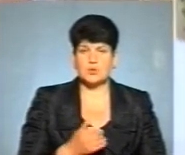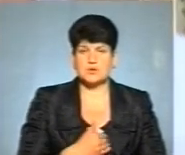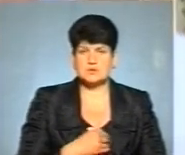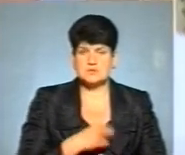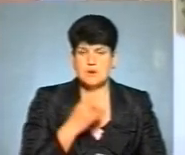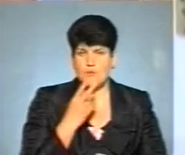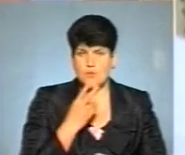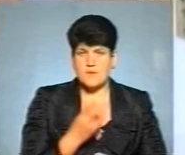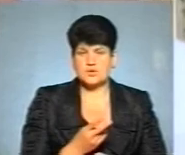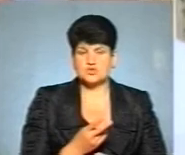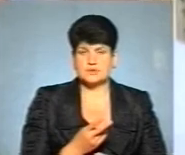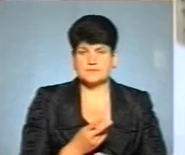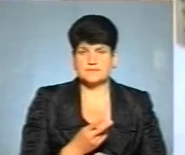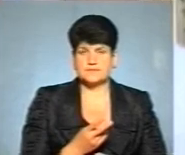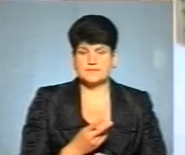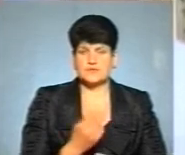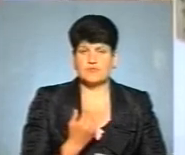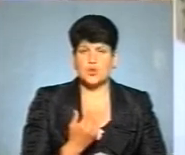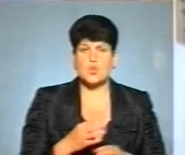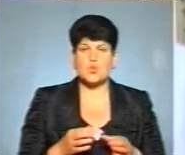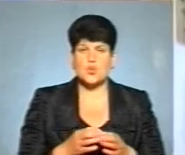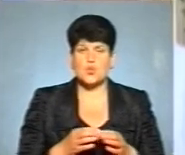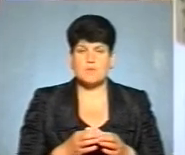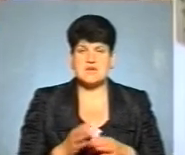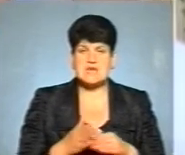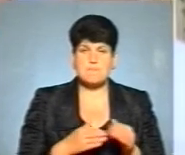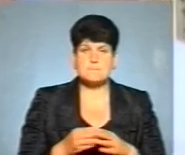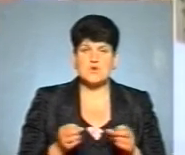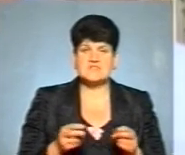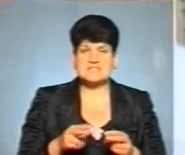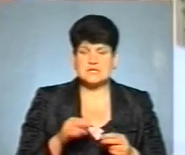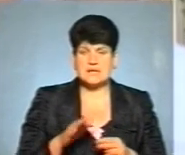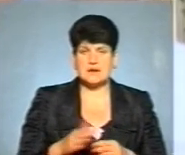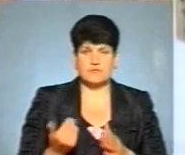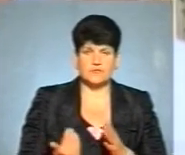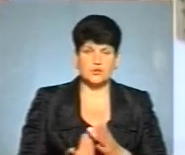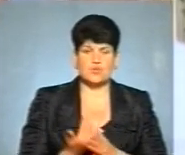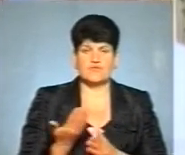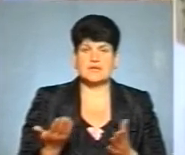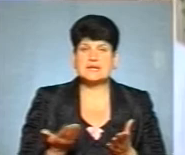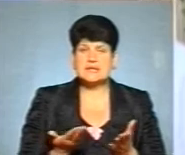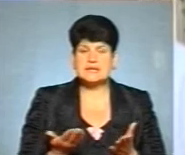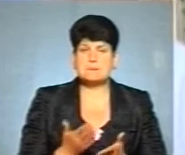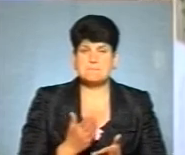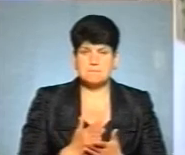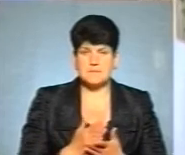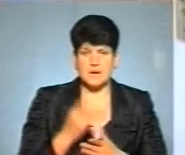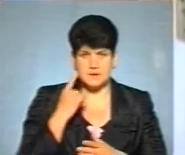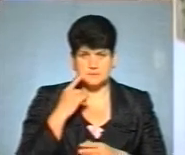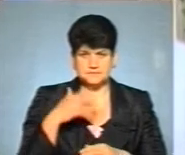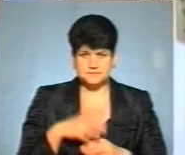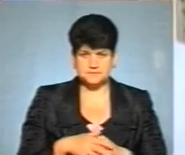побачити в його команді професіоналів, нових професіоналів, які мають тверезе